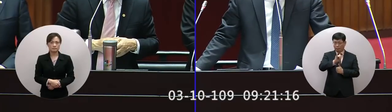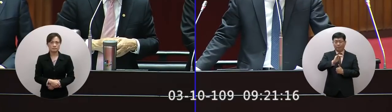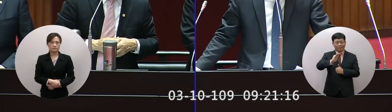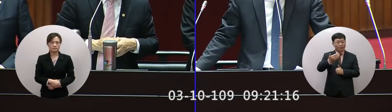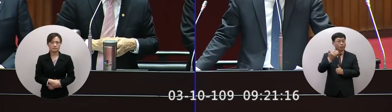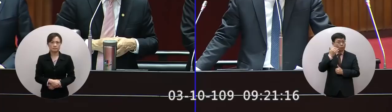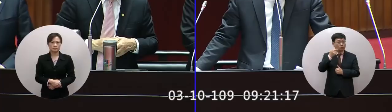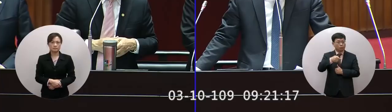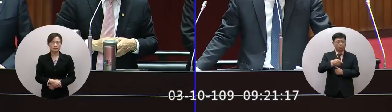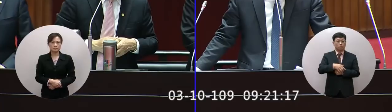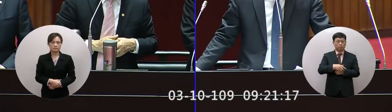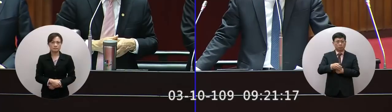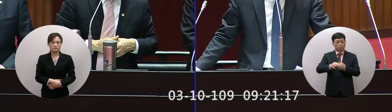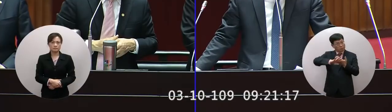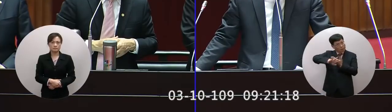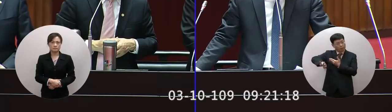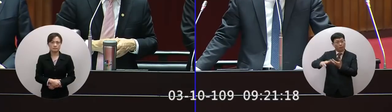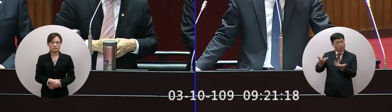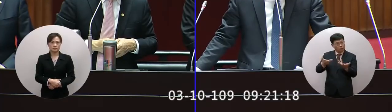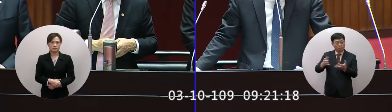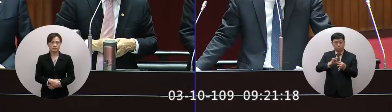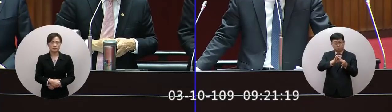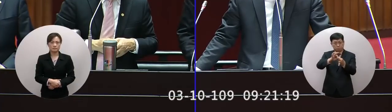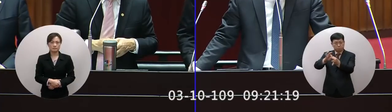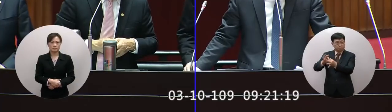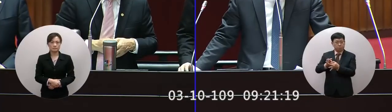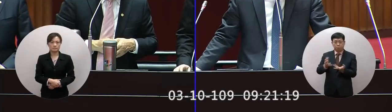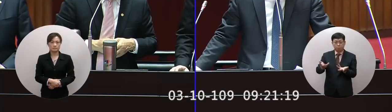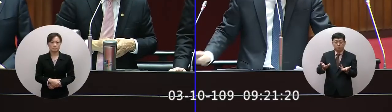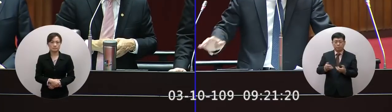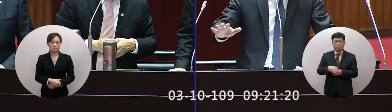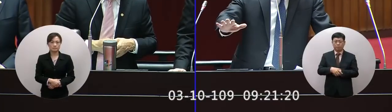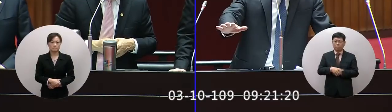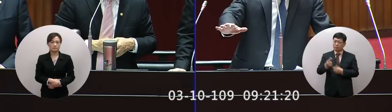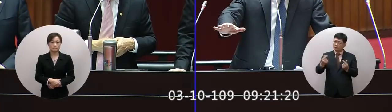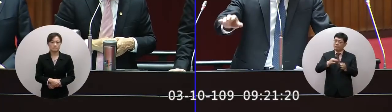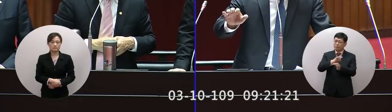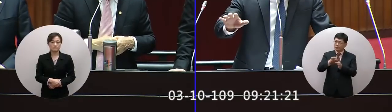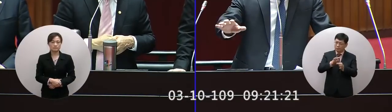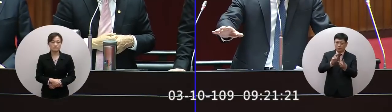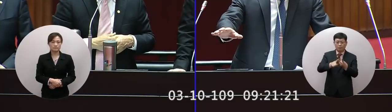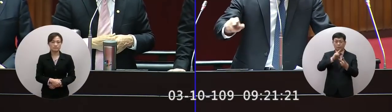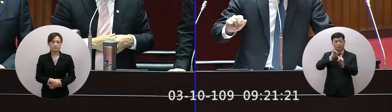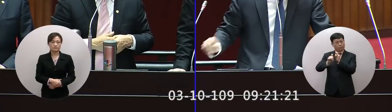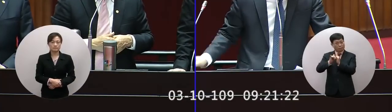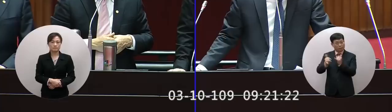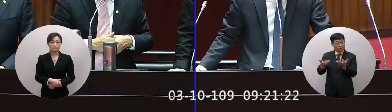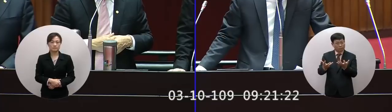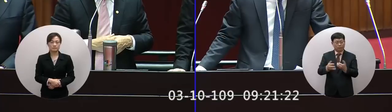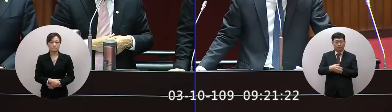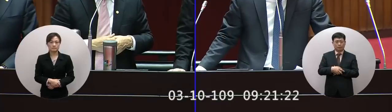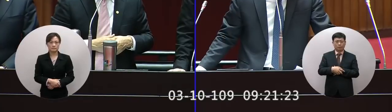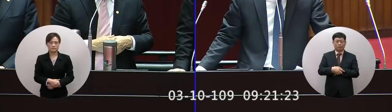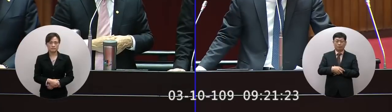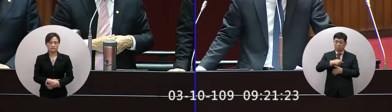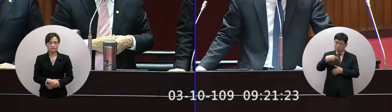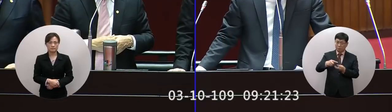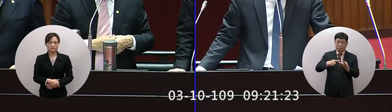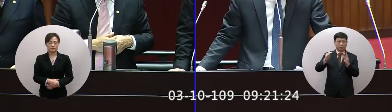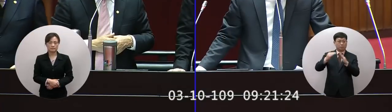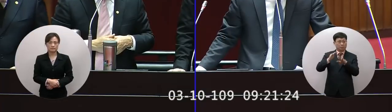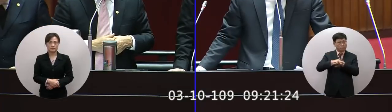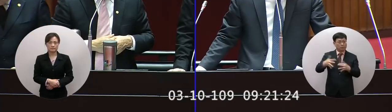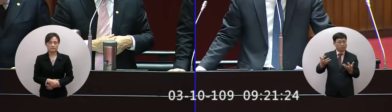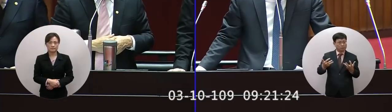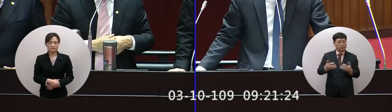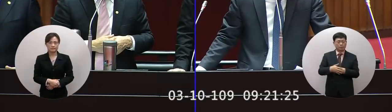但是对疫情以外所联动的这些经济面的也好，社会面的也好，乃至于国安